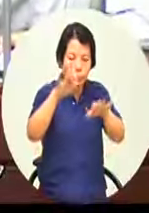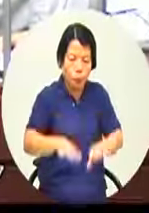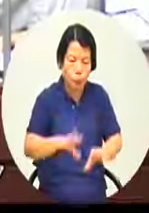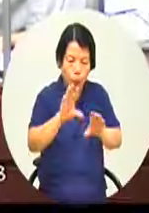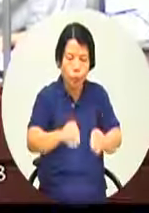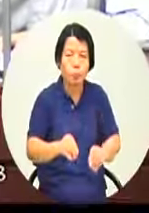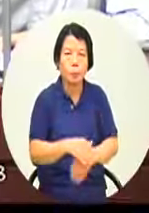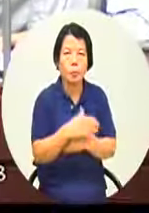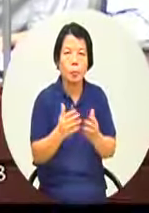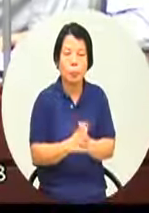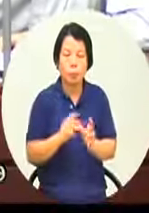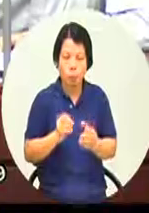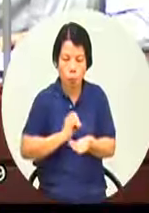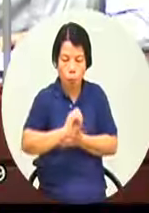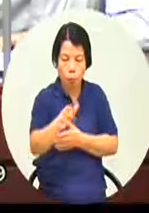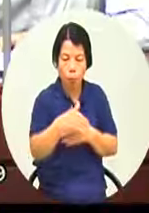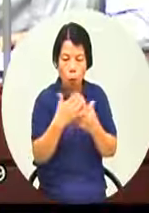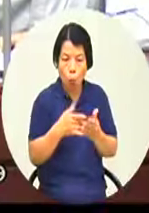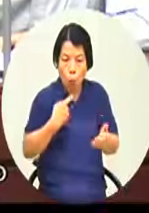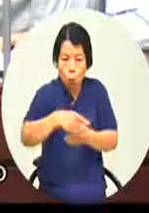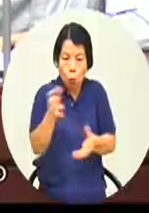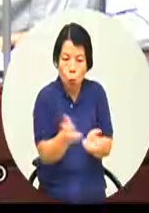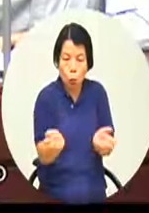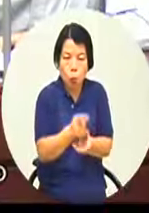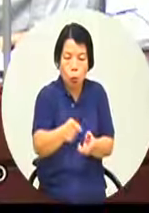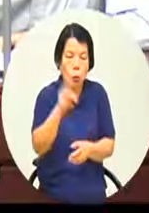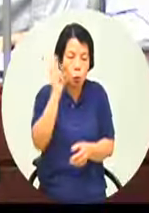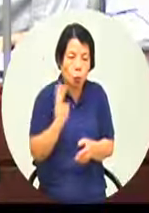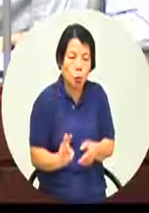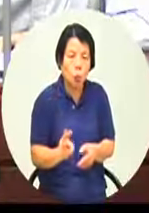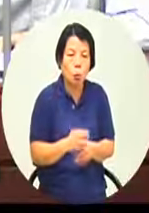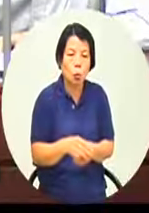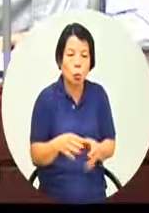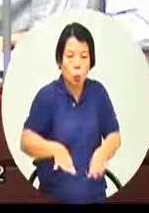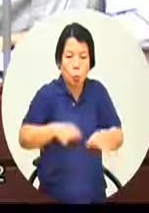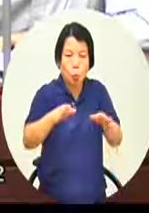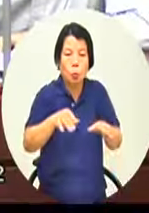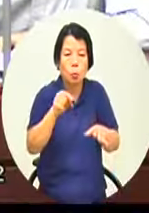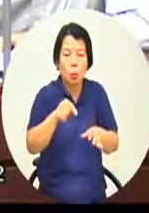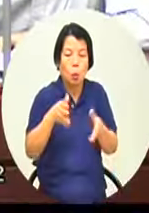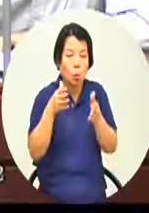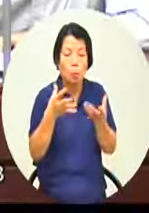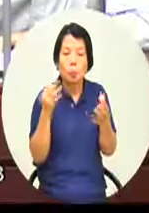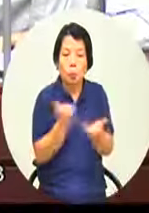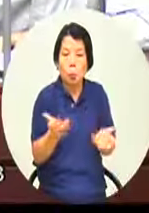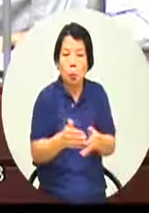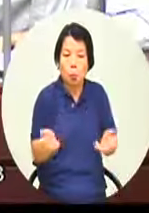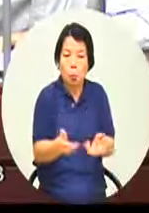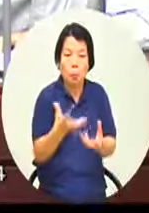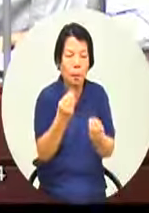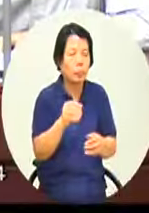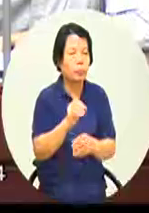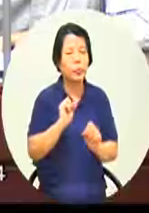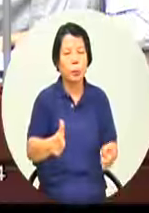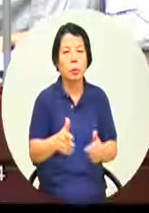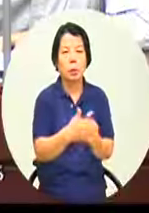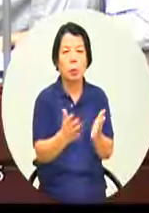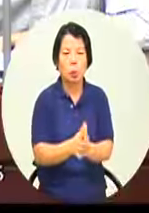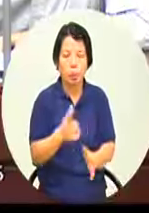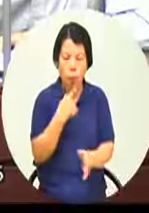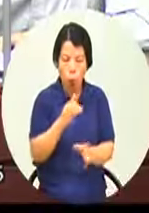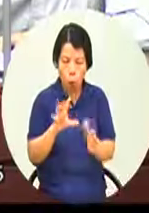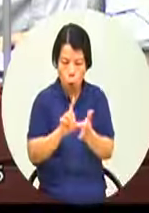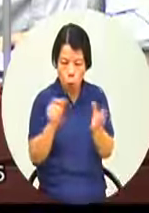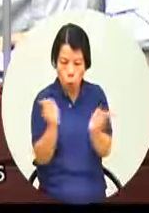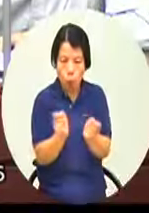说单纯的说我们没有去整治这个水患，那短时间的这个。淹水的原因我们会去探讨，那